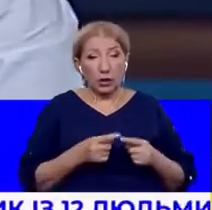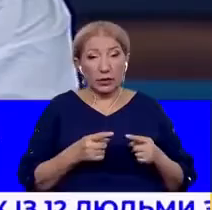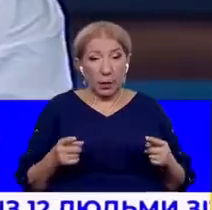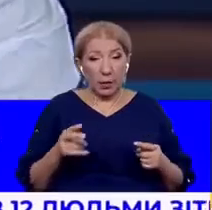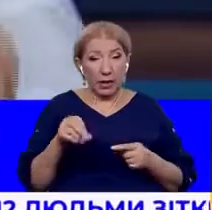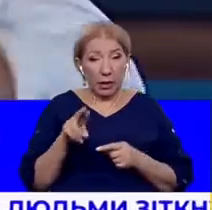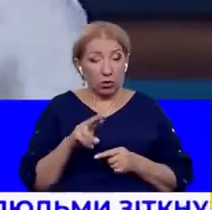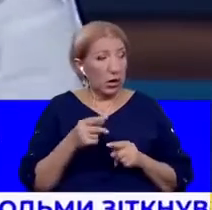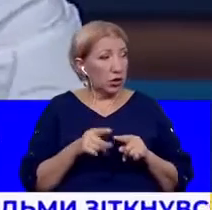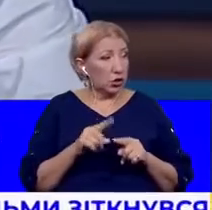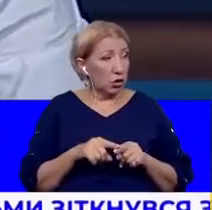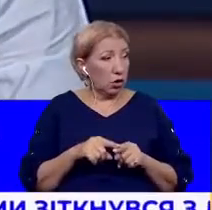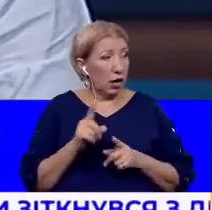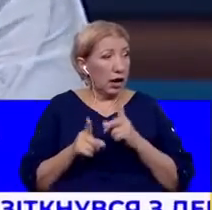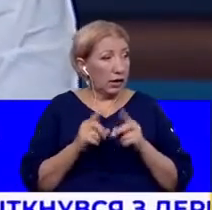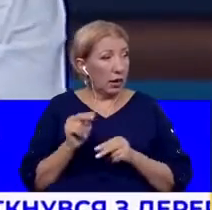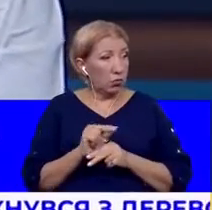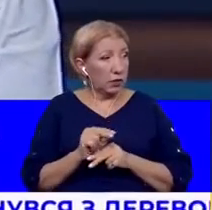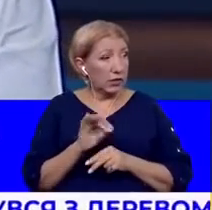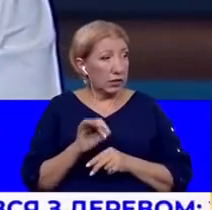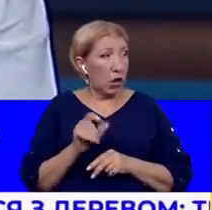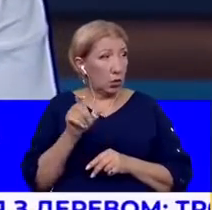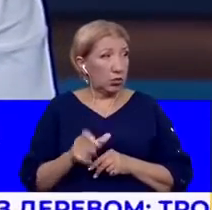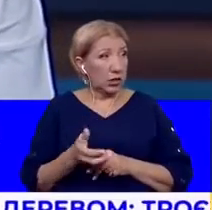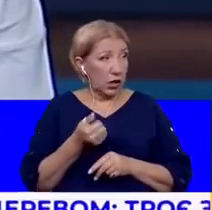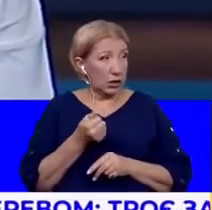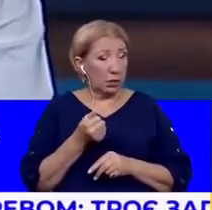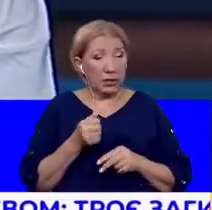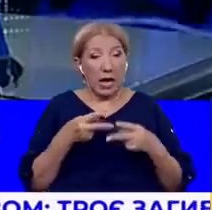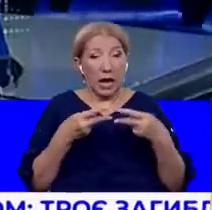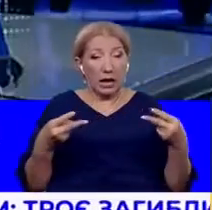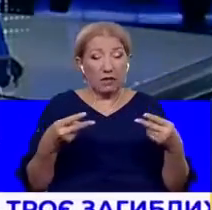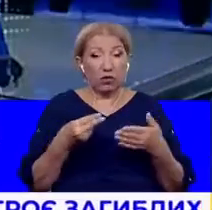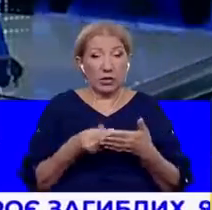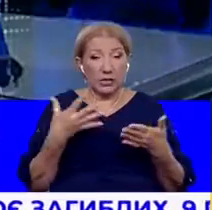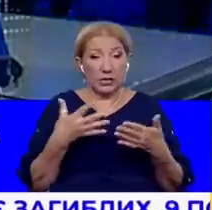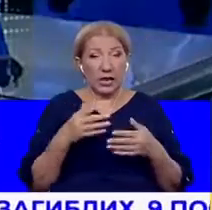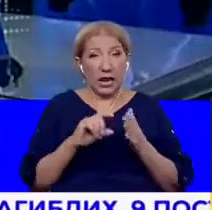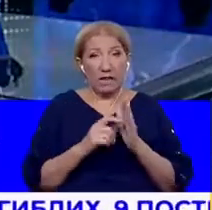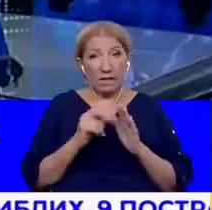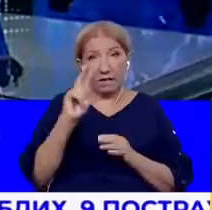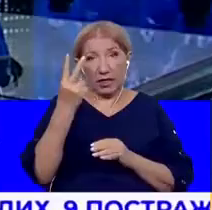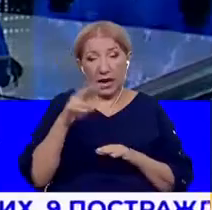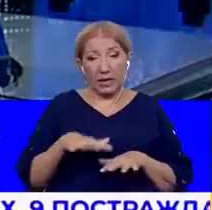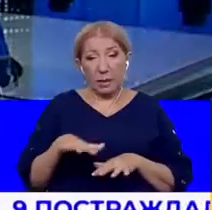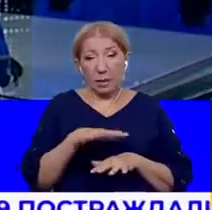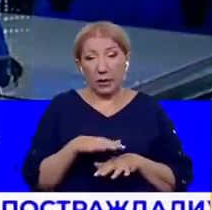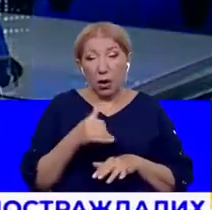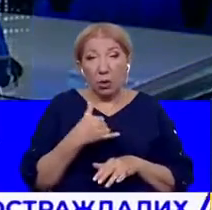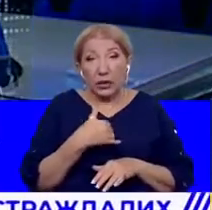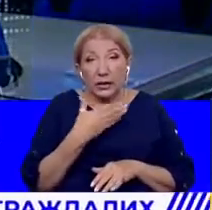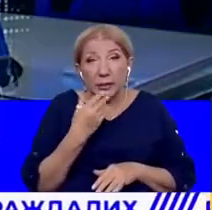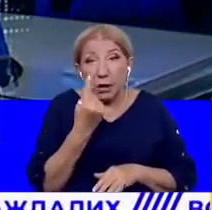власне, цього ребудівництва, і людина отримує рівноцінні квадратні метри в цьому будинку. У нас